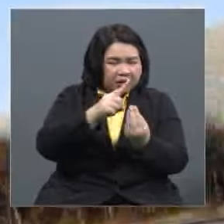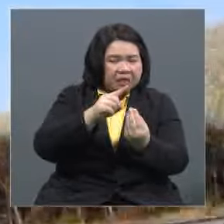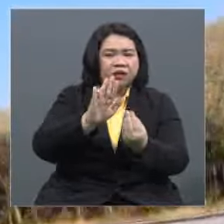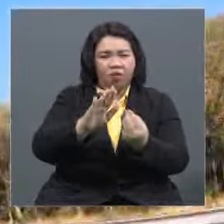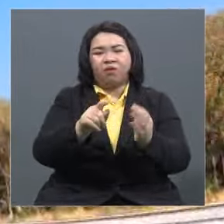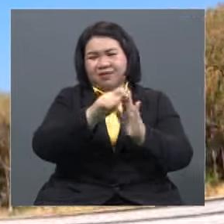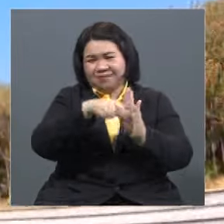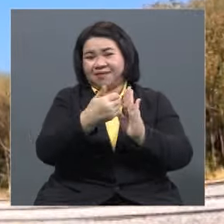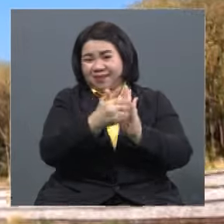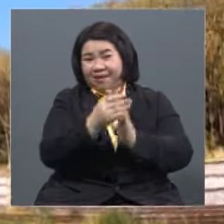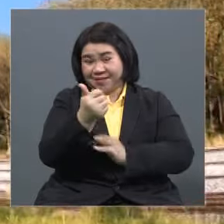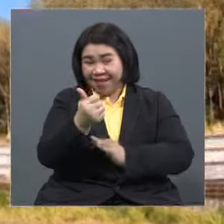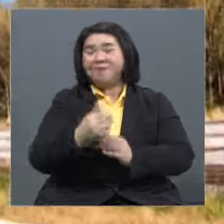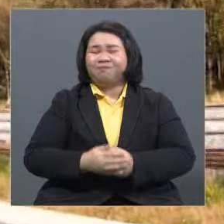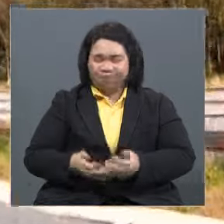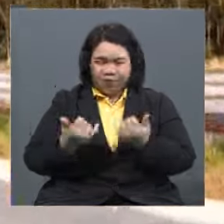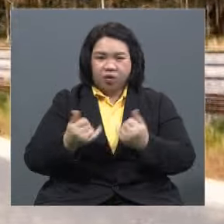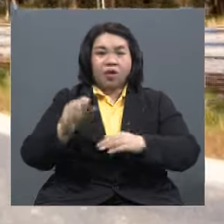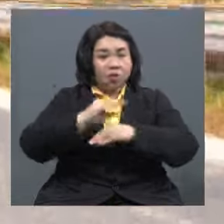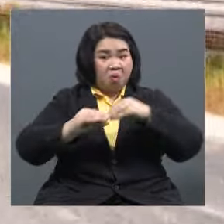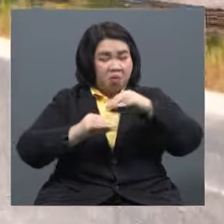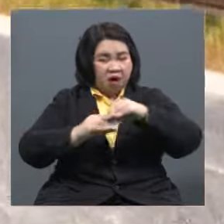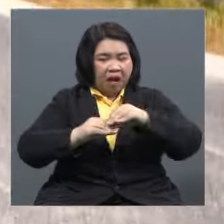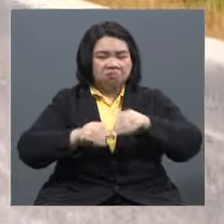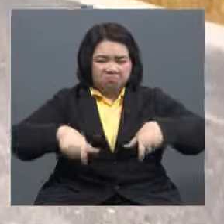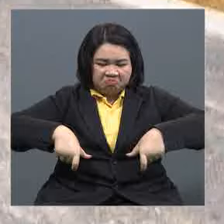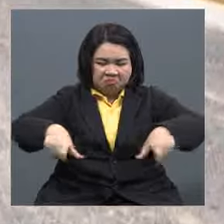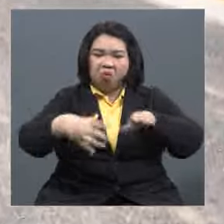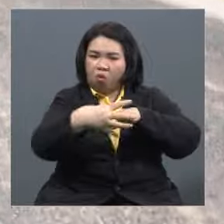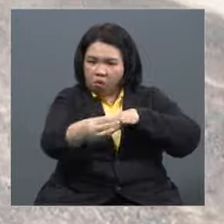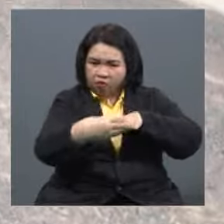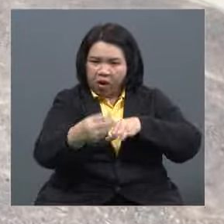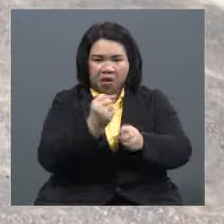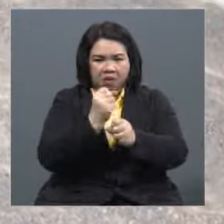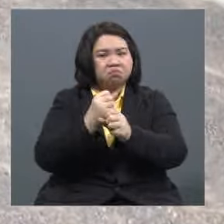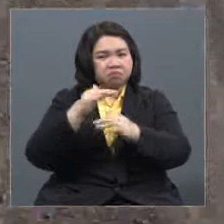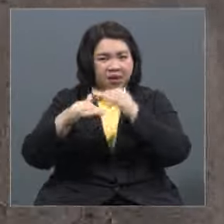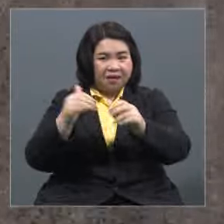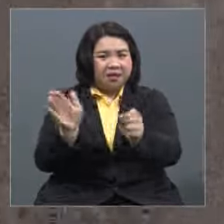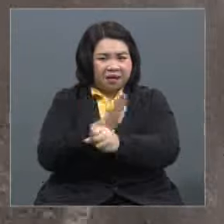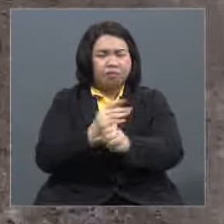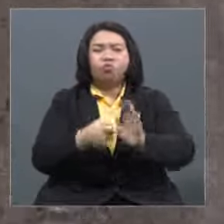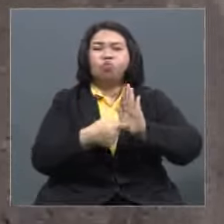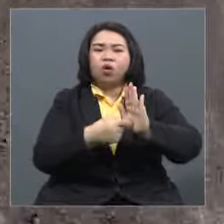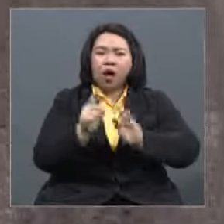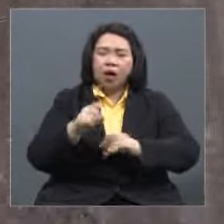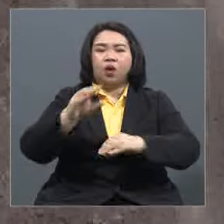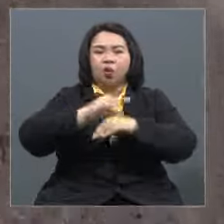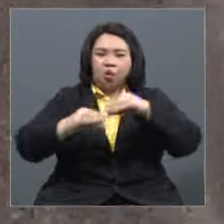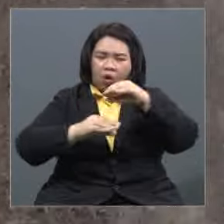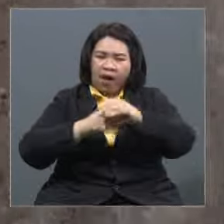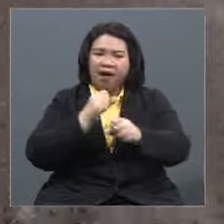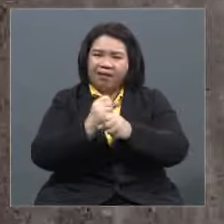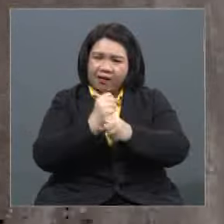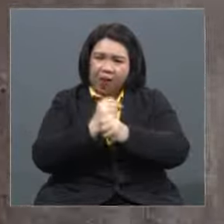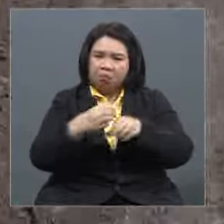ภูมิภาควันนี้โครงการรถไฟความเร็วสูงถูกผลักดันเดินหน้าเต็มที่โดยเฉพาะโครงการก่อสร้างรถไฟ